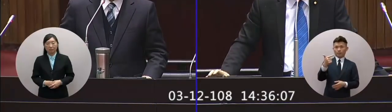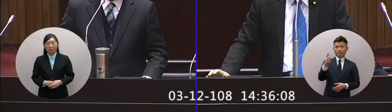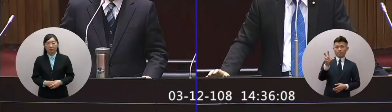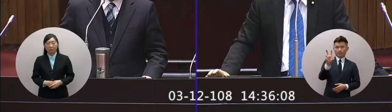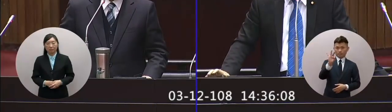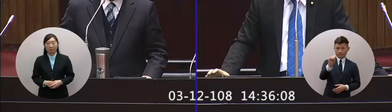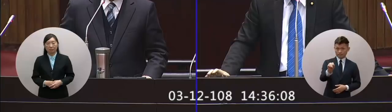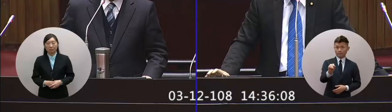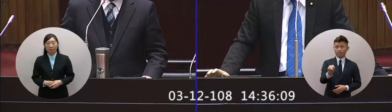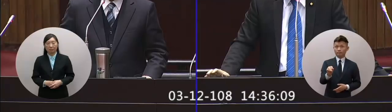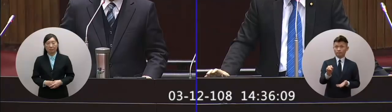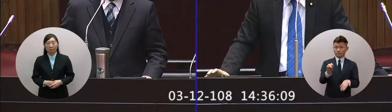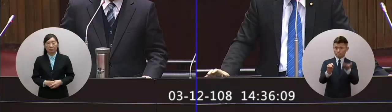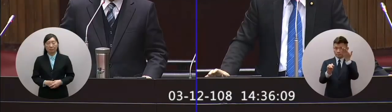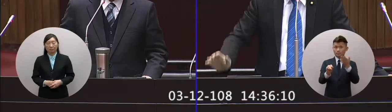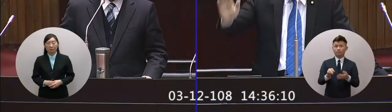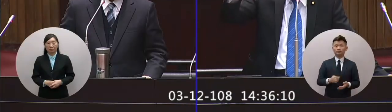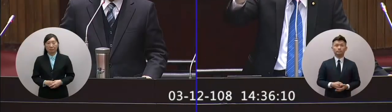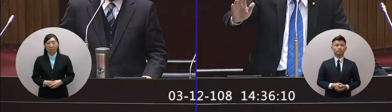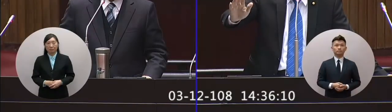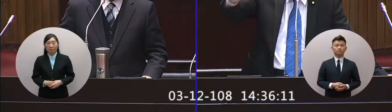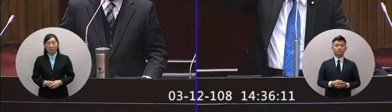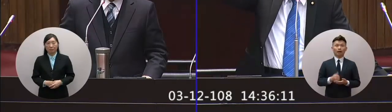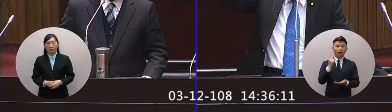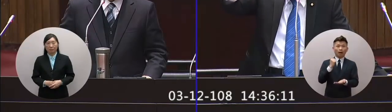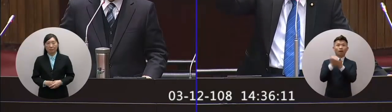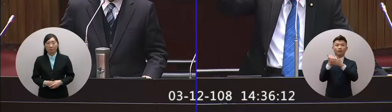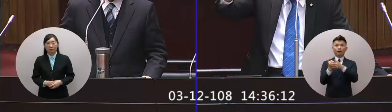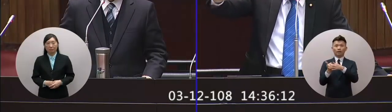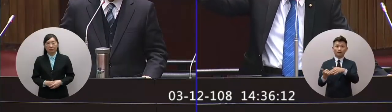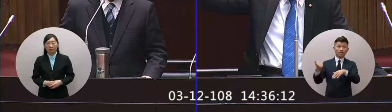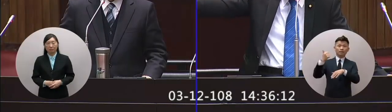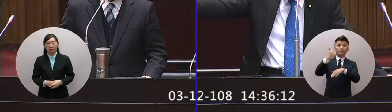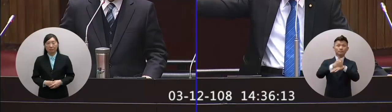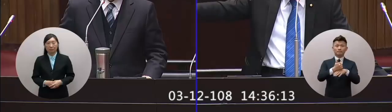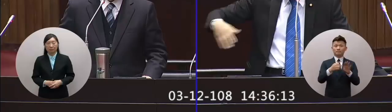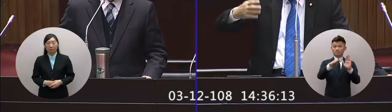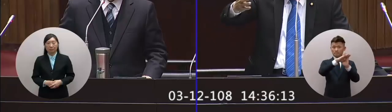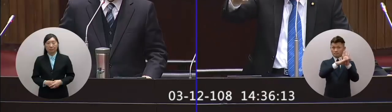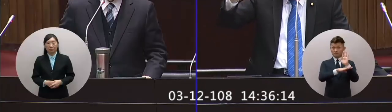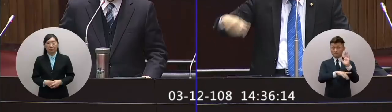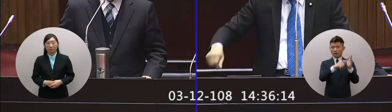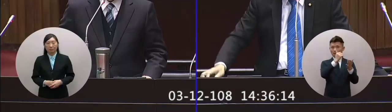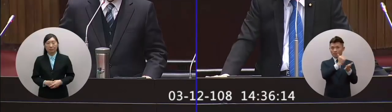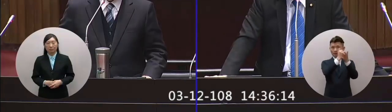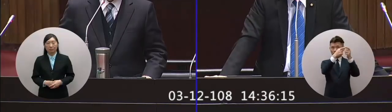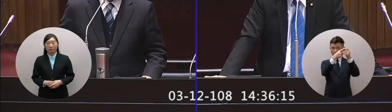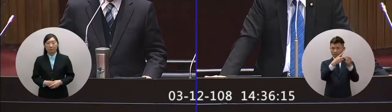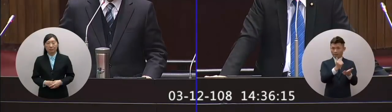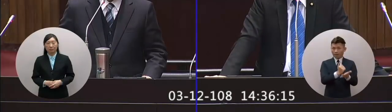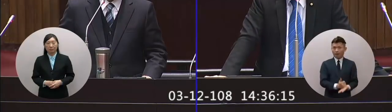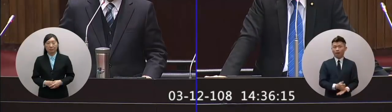680几万票，680几万票给他，结果一动算说证件一条一条的实现，现在人说他做得很坏